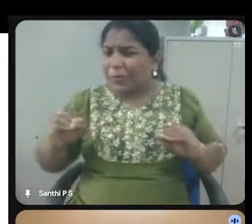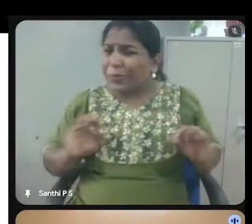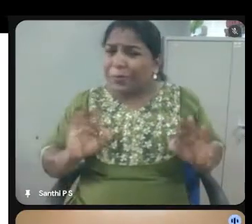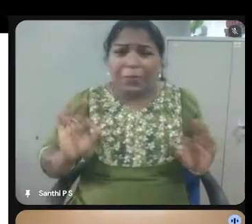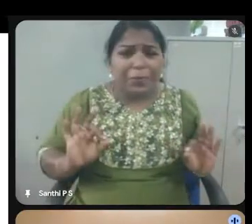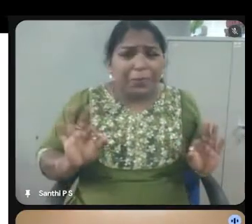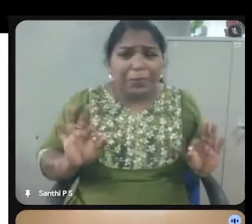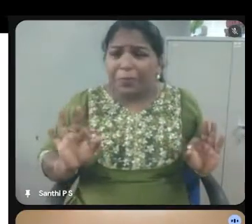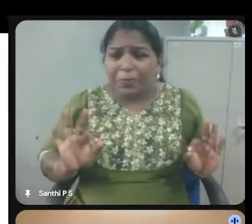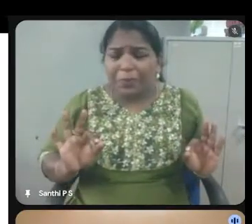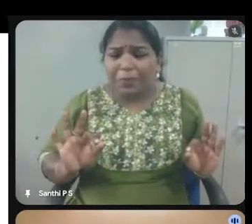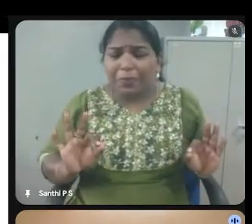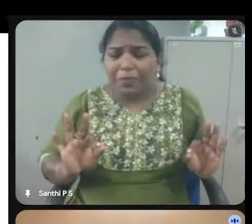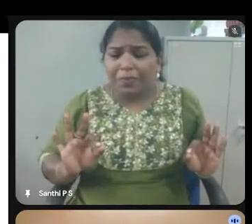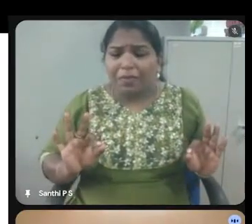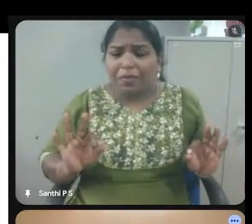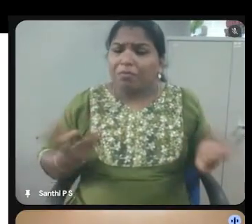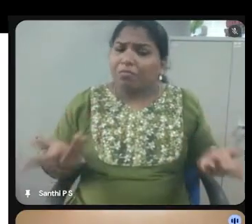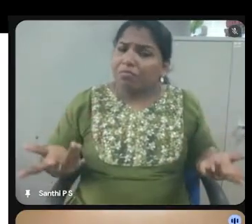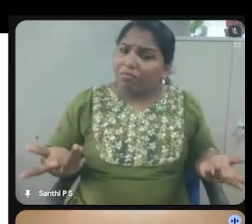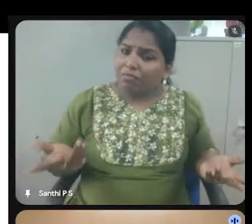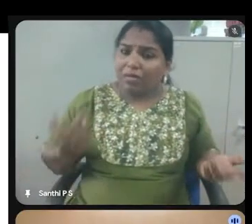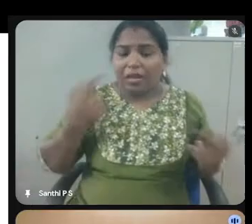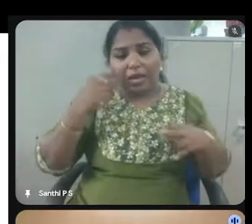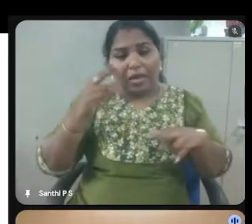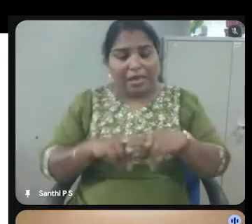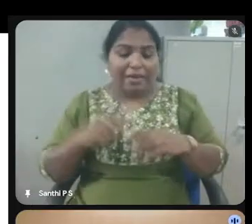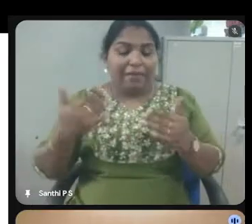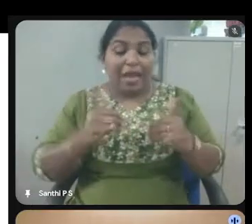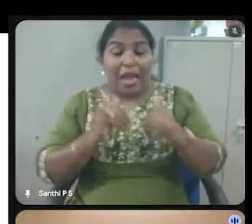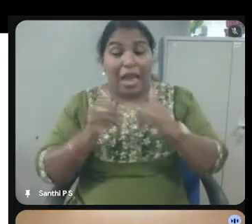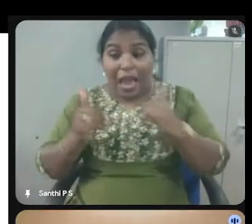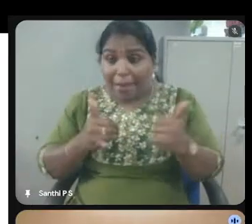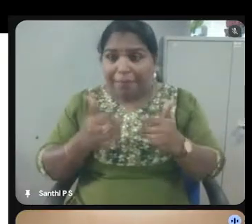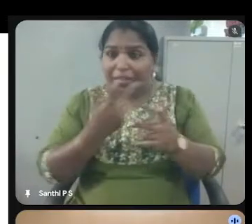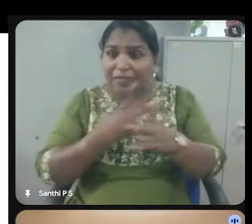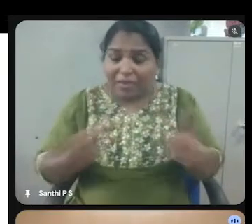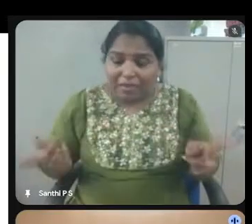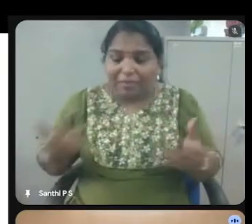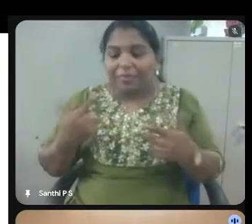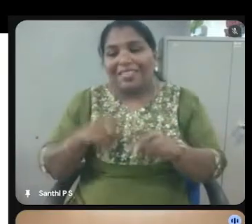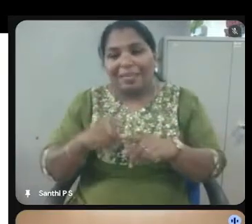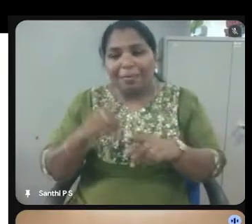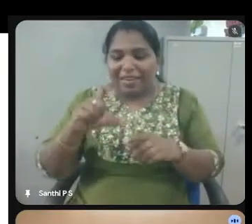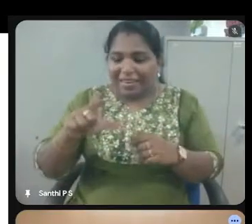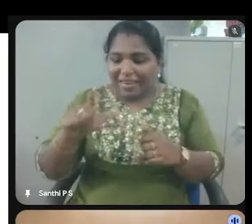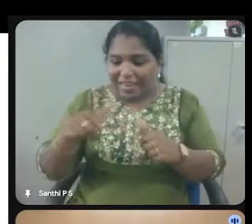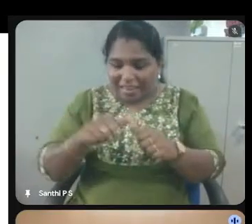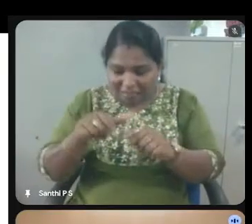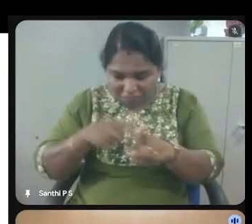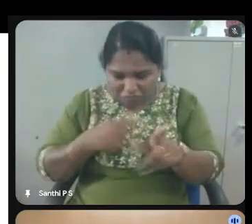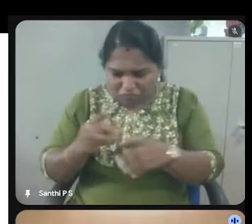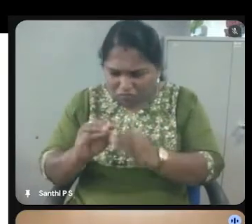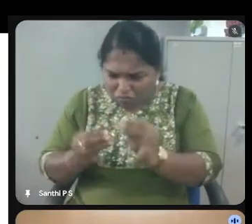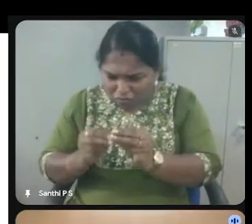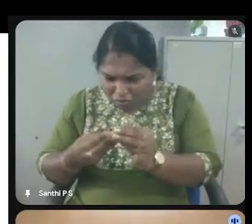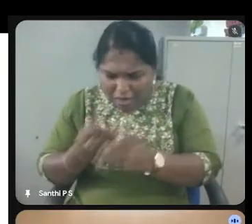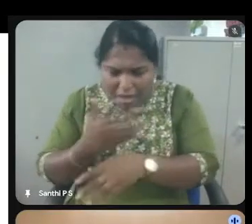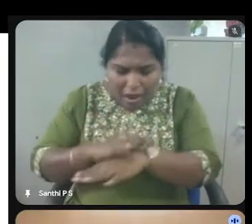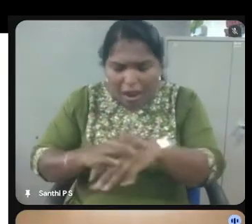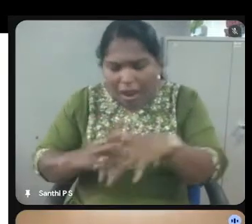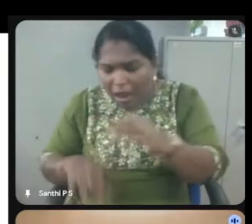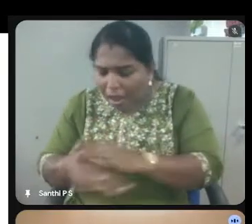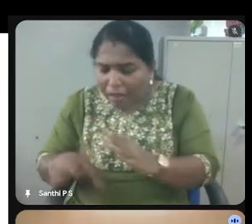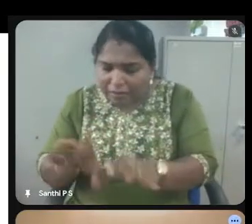ടെക്സ്റ്റുള്ള സാധനങ്ങൾ ഉപയോഗിക്കുന്നു, പല പല ആക്ടിവിറ്റീസ് ചെയ്യുന്നു. അപ്പം ഇതെല്ലാം ചെയ്യുമ്പോഴാണ് അവരുടെ എല്ലാ സെൻസറി സിസ്റ്റംസും ആക്ടിവേറ്റ് ആവുകയും അതെല്ലാം നല്ല രീതിയിൽ